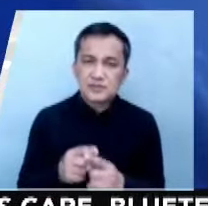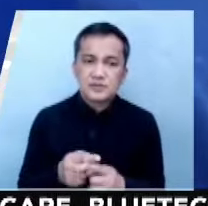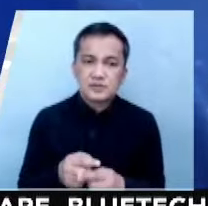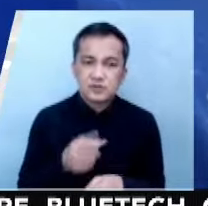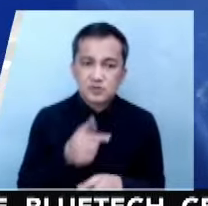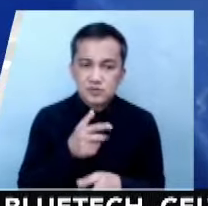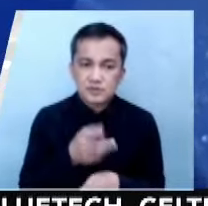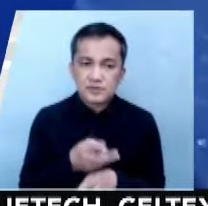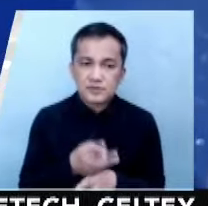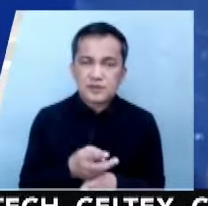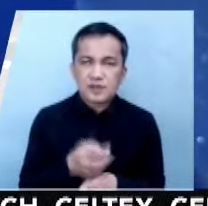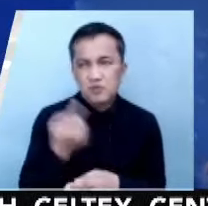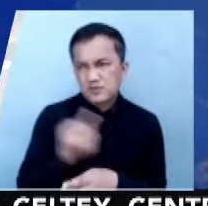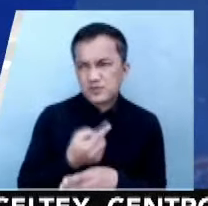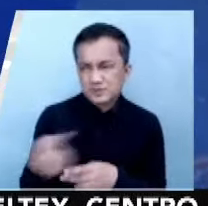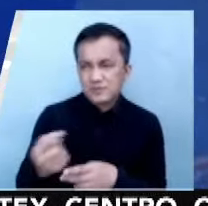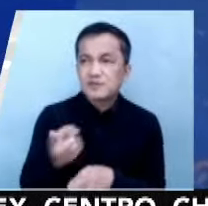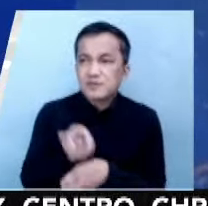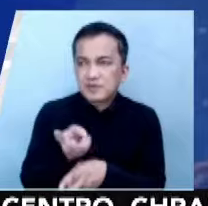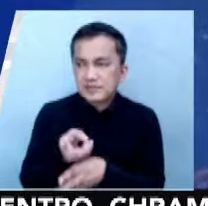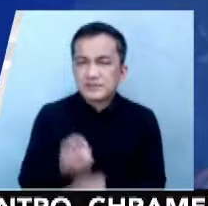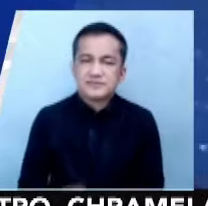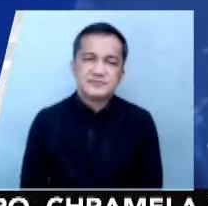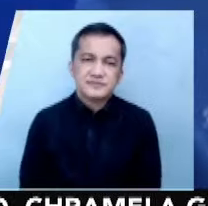linggo ganoon